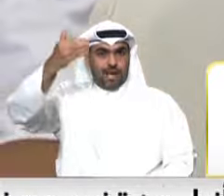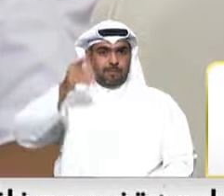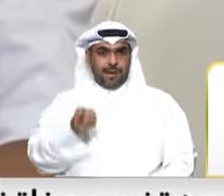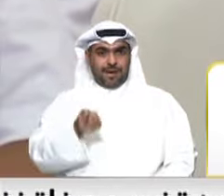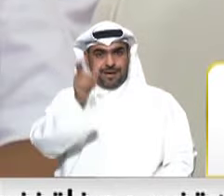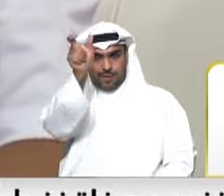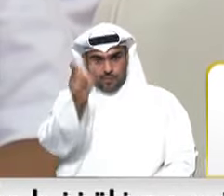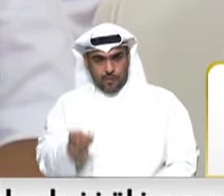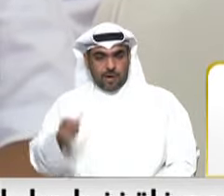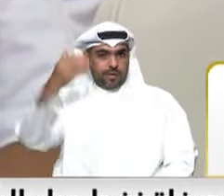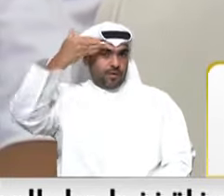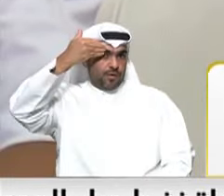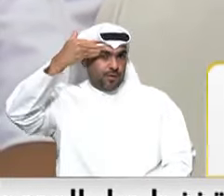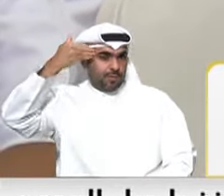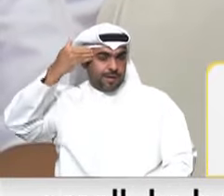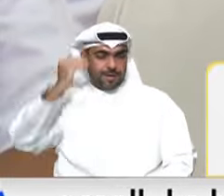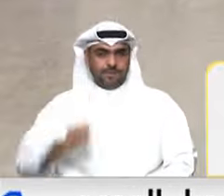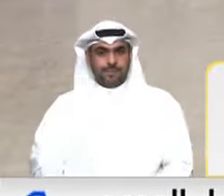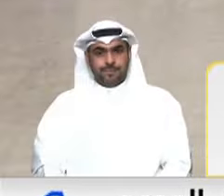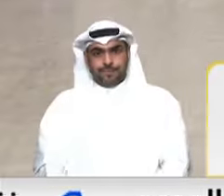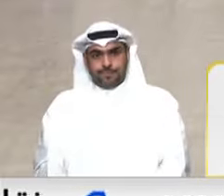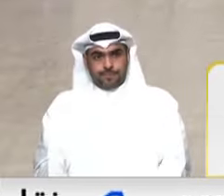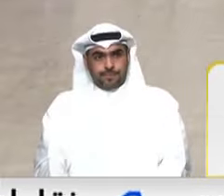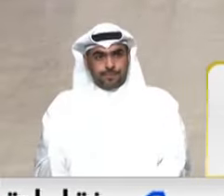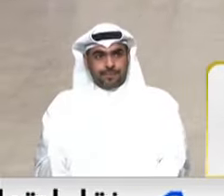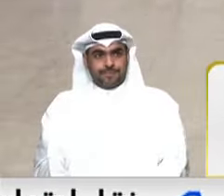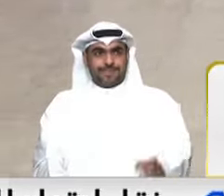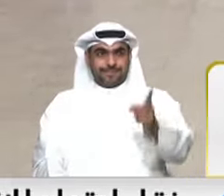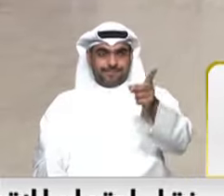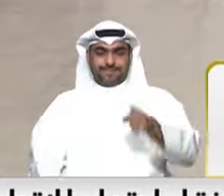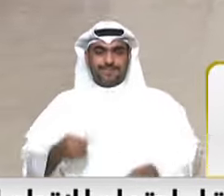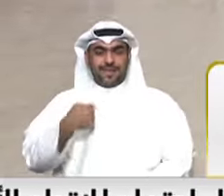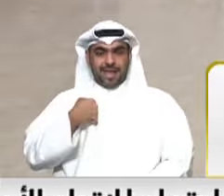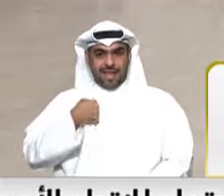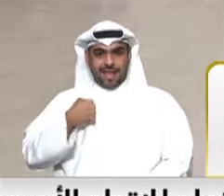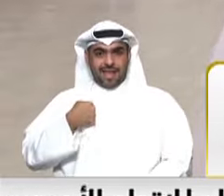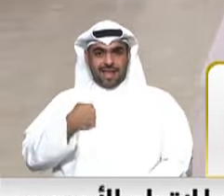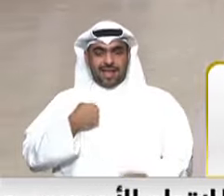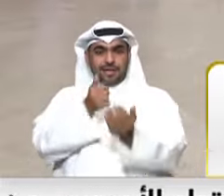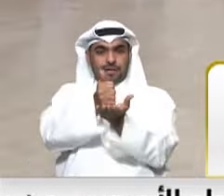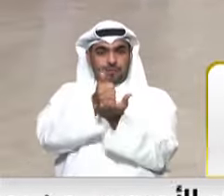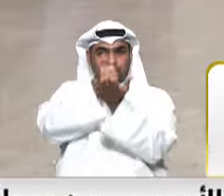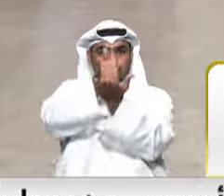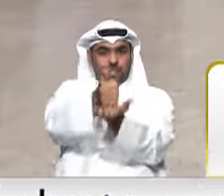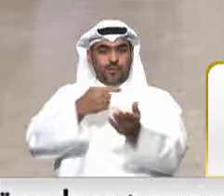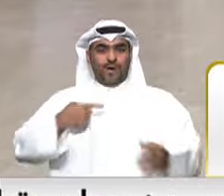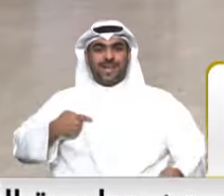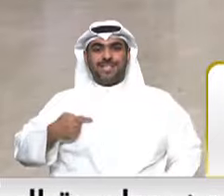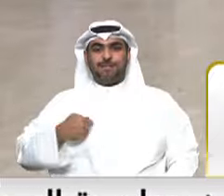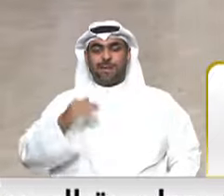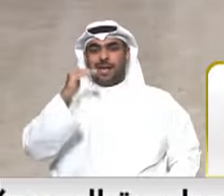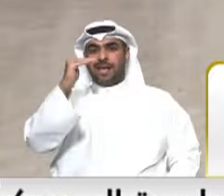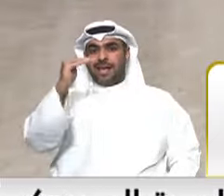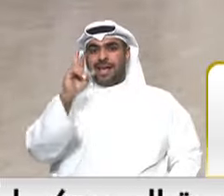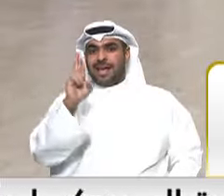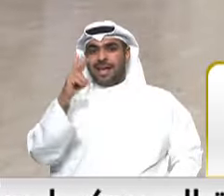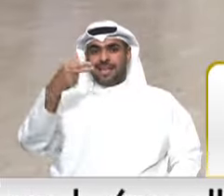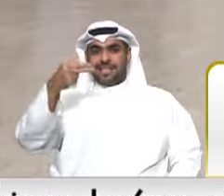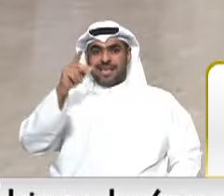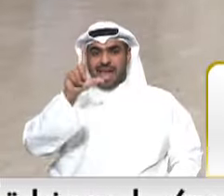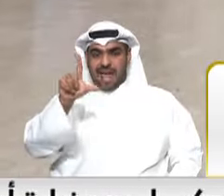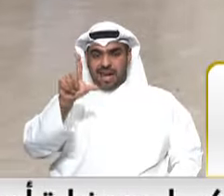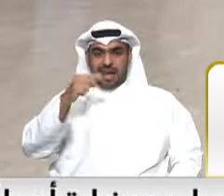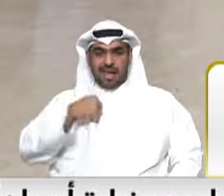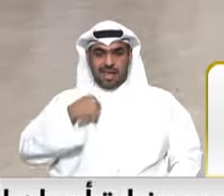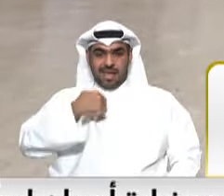بالدرجة الأولى وعلى المجتمع بشكل عام. أنا المتطوع خزعل فاروق خزعل، أنا جاي هني عشان أتعلم شلون